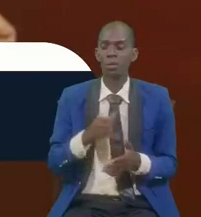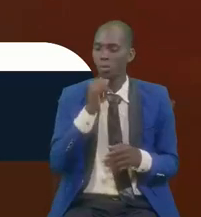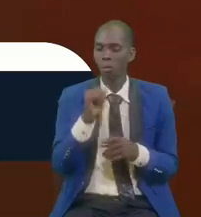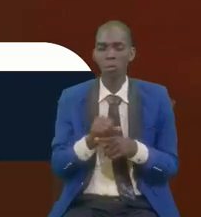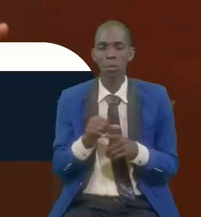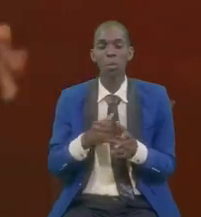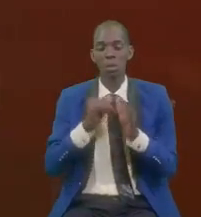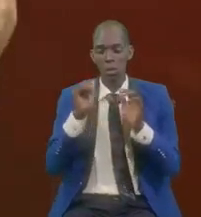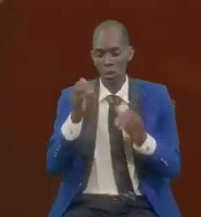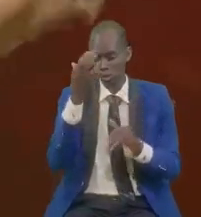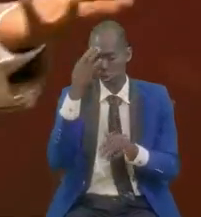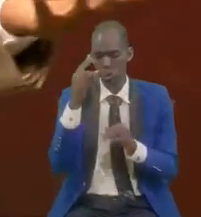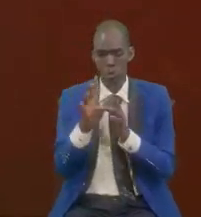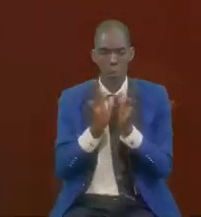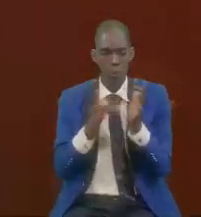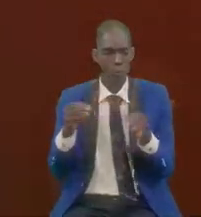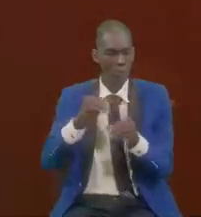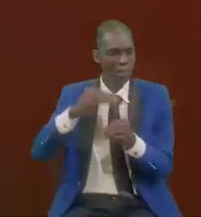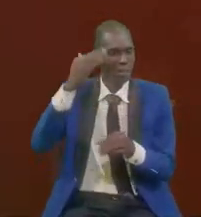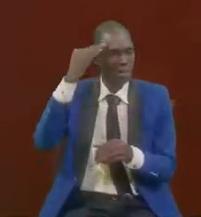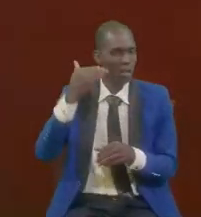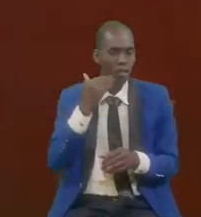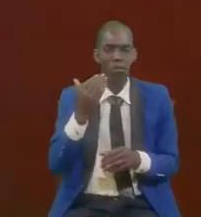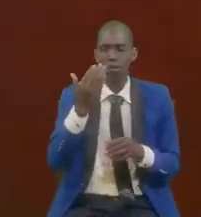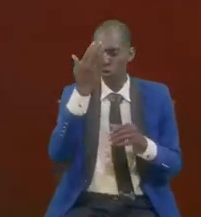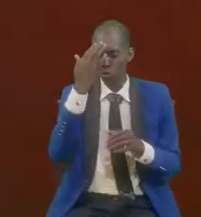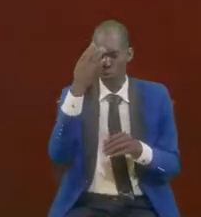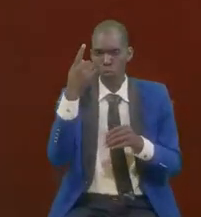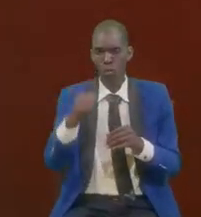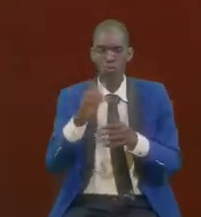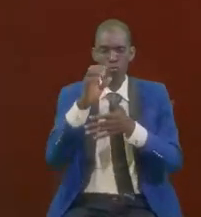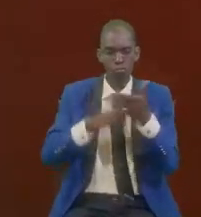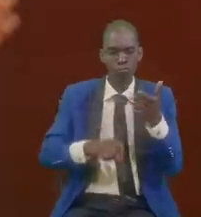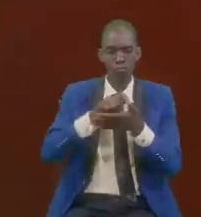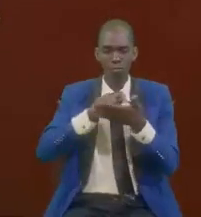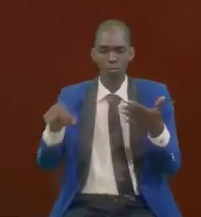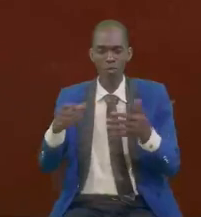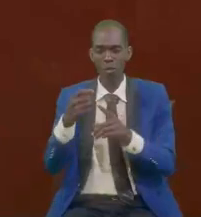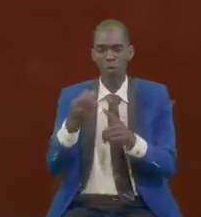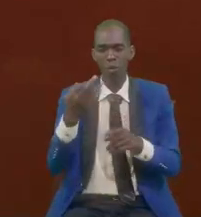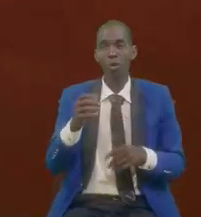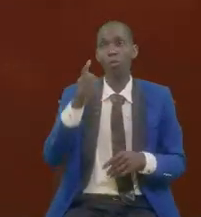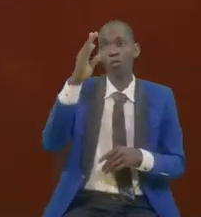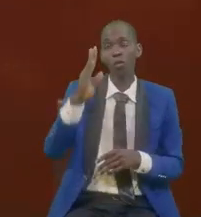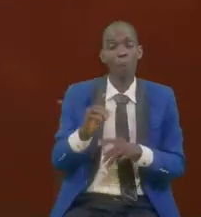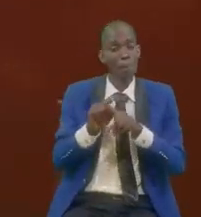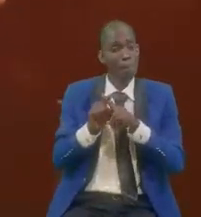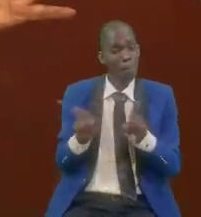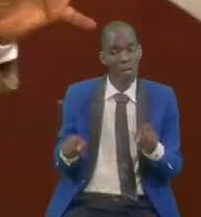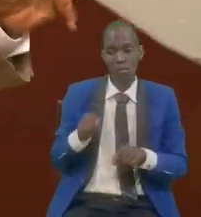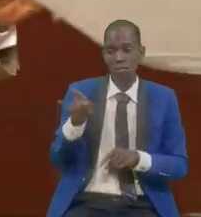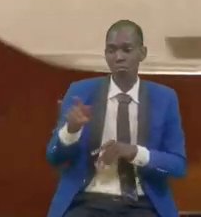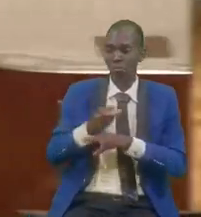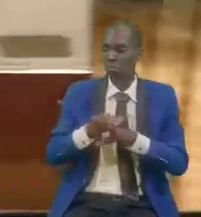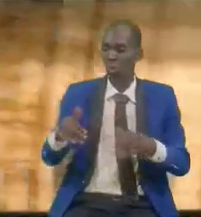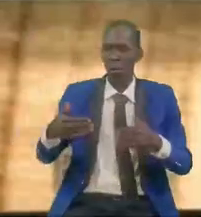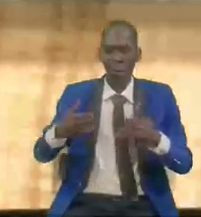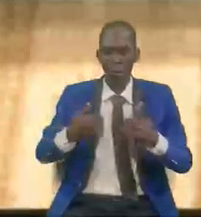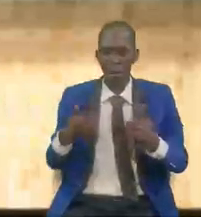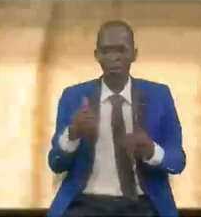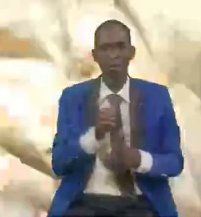réciter la parole, citer la parole, et il peut vous jeter la parole, mais la personne même n'a